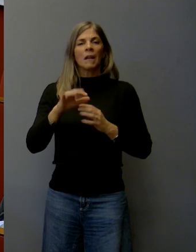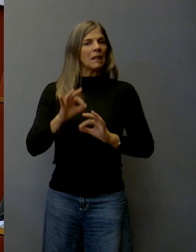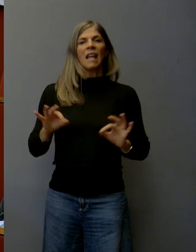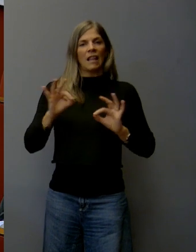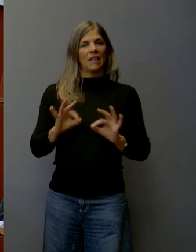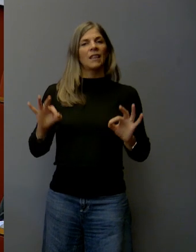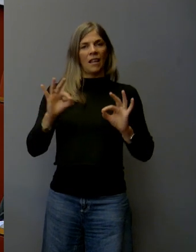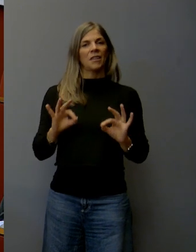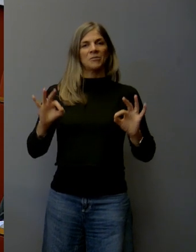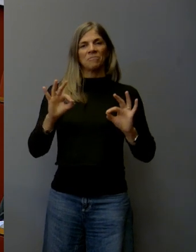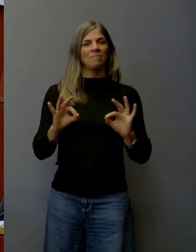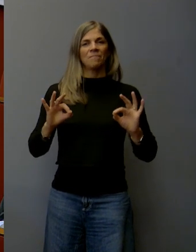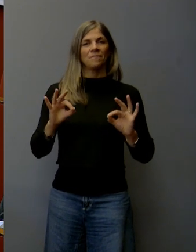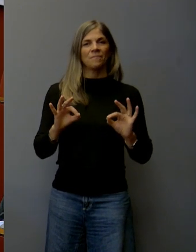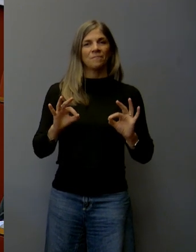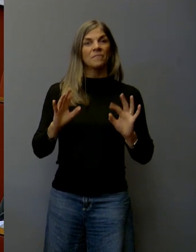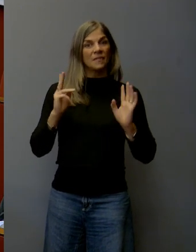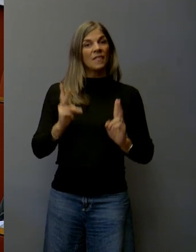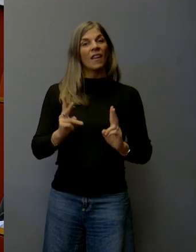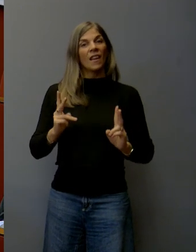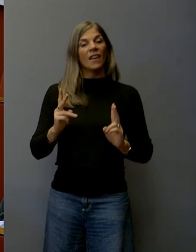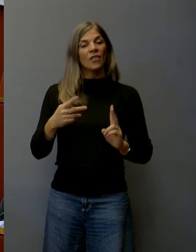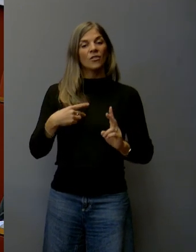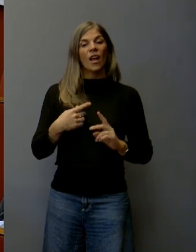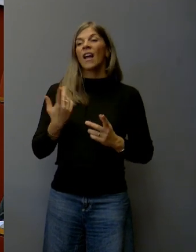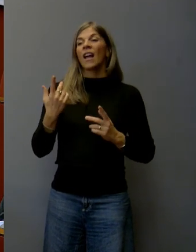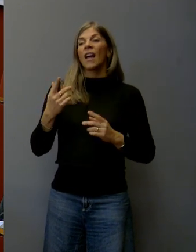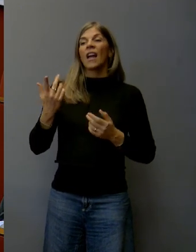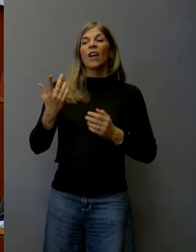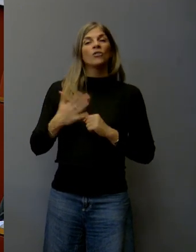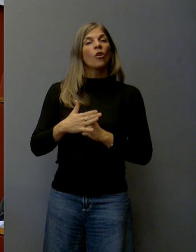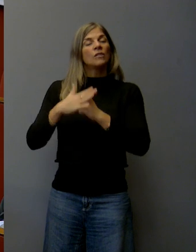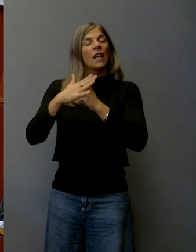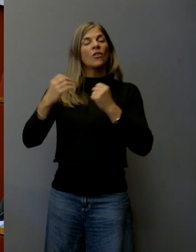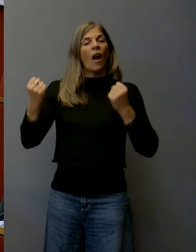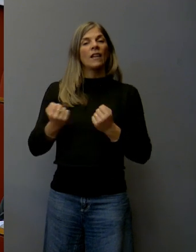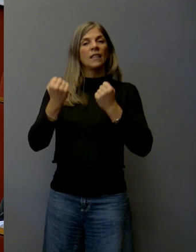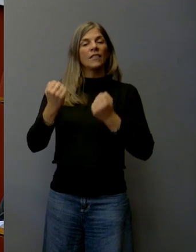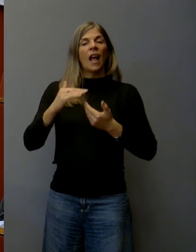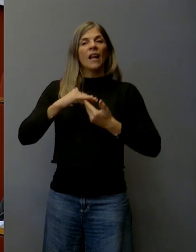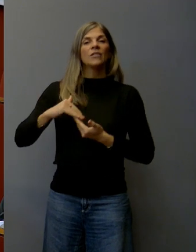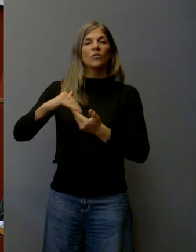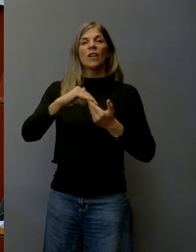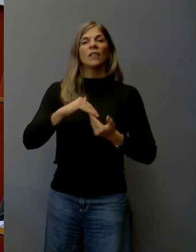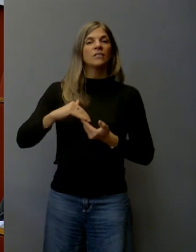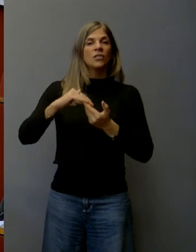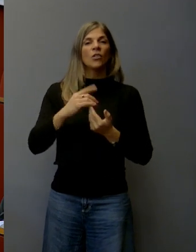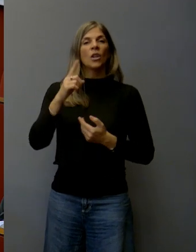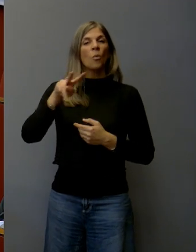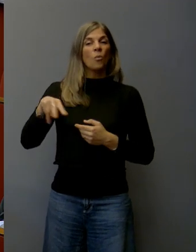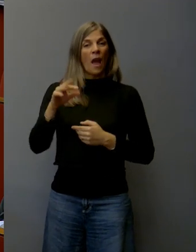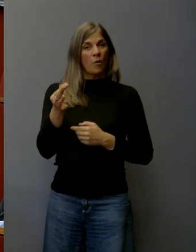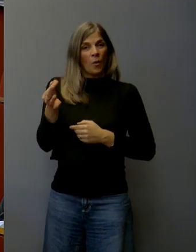non c'è un euro per il sostegno alle attività delle associazioni da nessuna parte